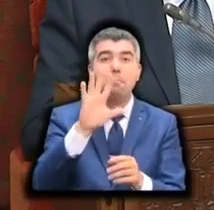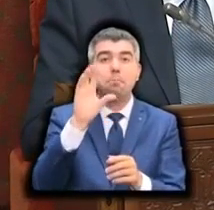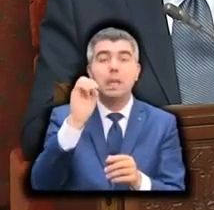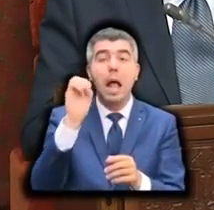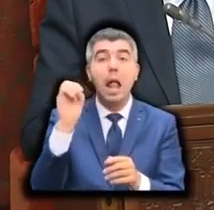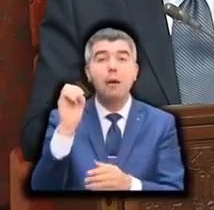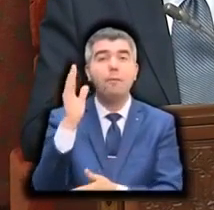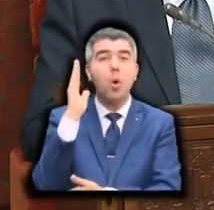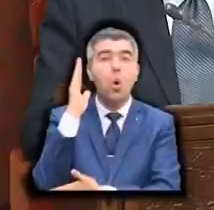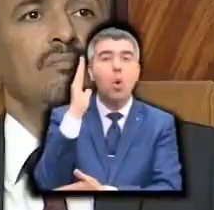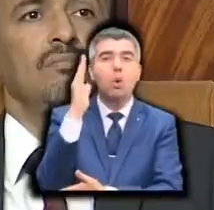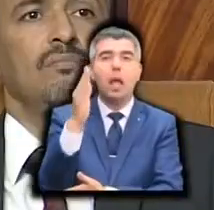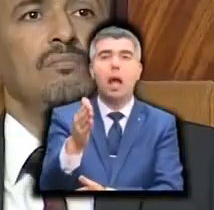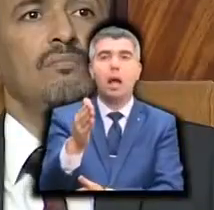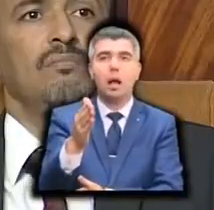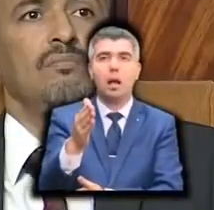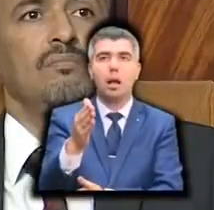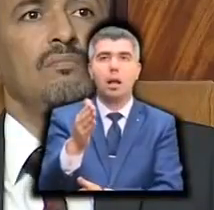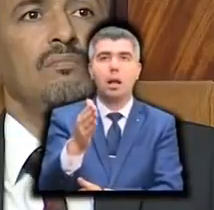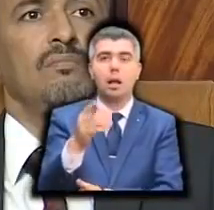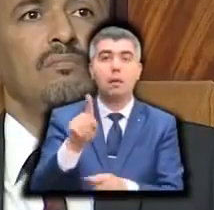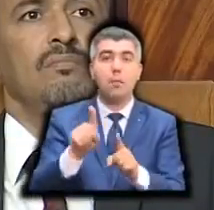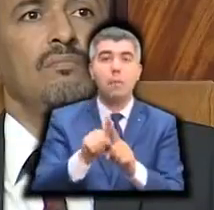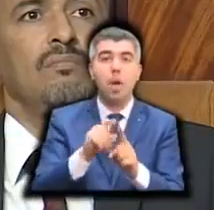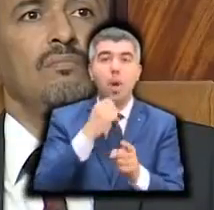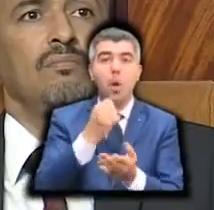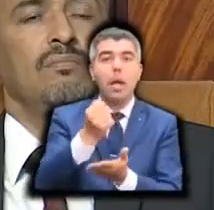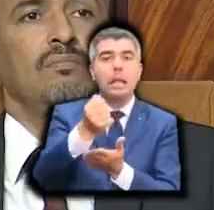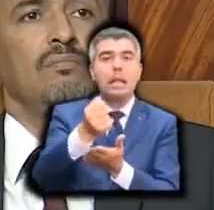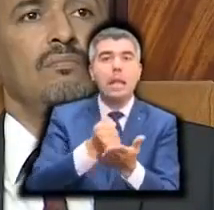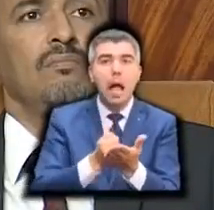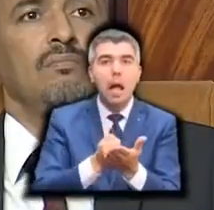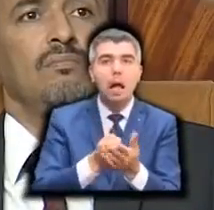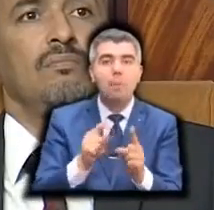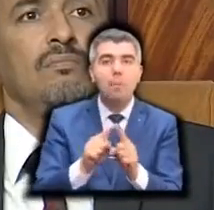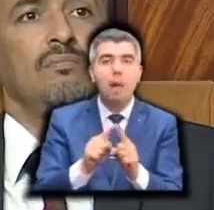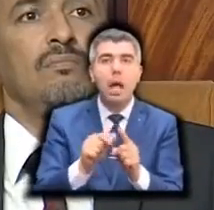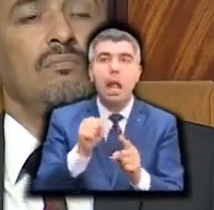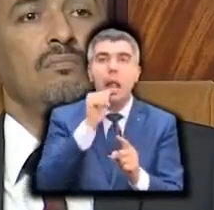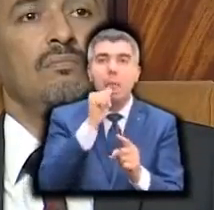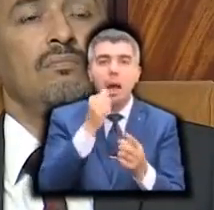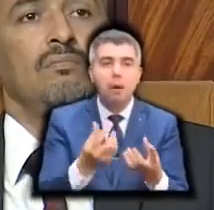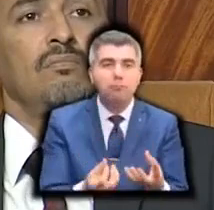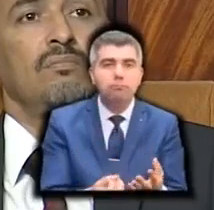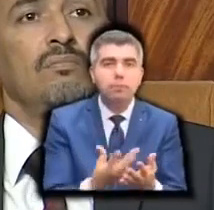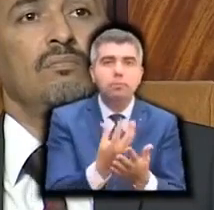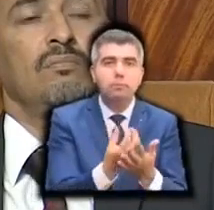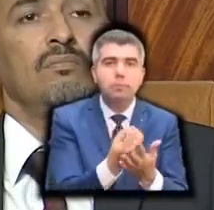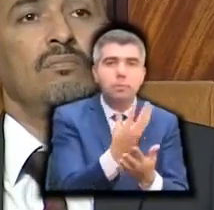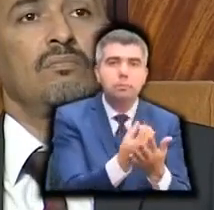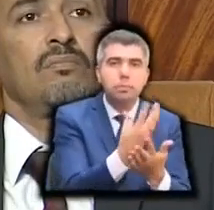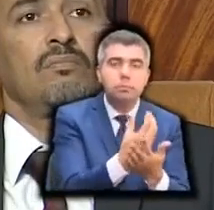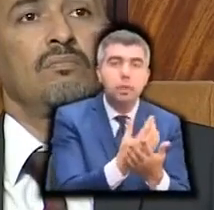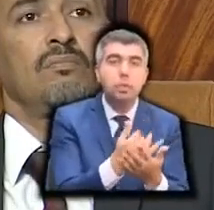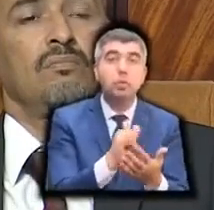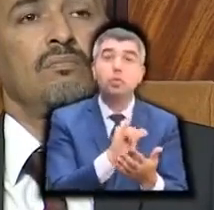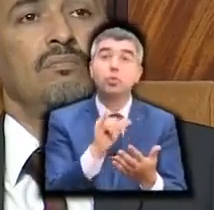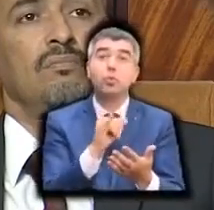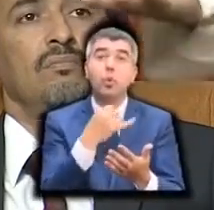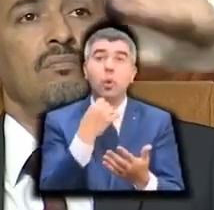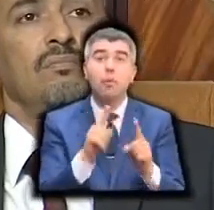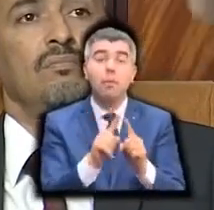5000 هكتار ديال الماء. السيد الرئيس، 5000 هكتار ديال الدلاح. الماء كيخرج من زاكورا، فين لقاو هذا الماء؟ إلا كانت لونيب